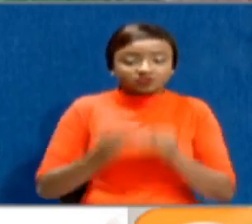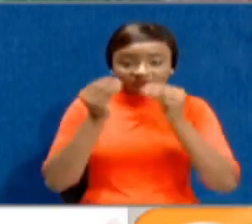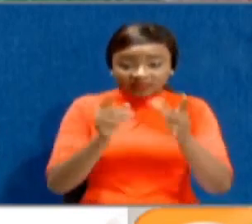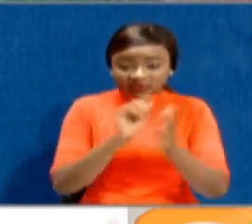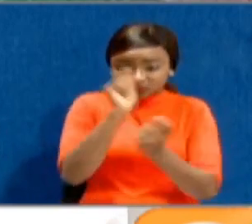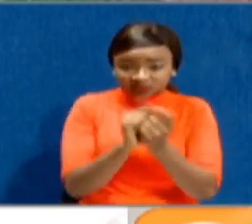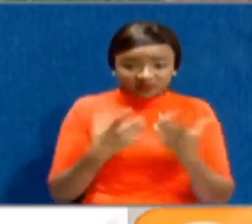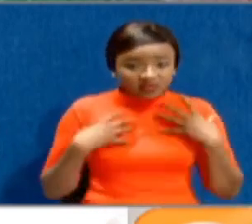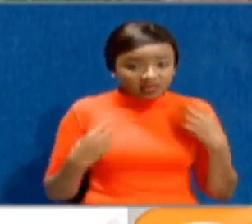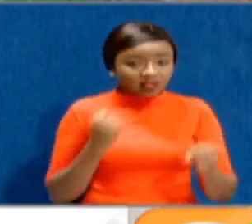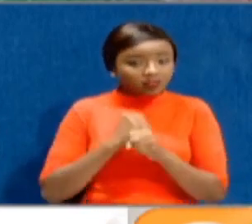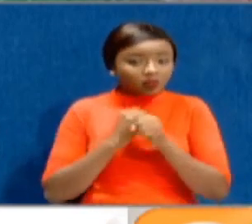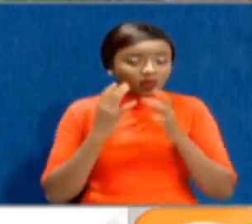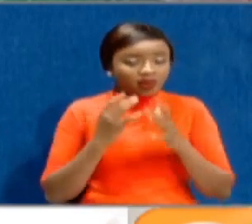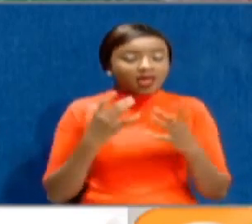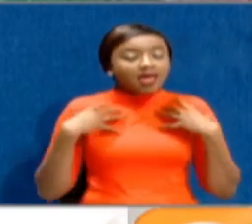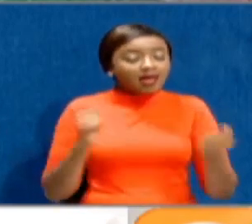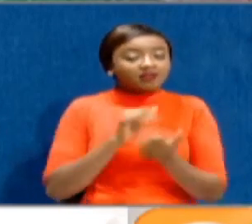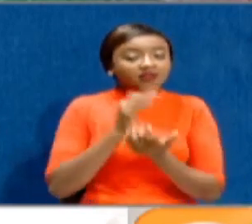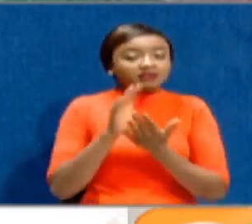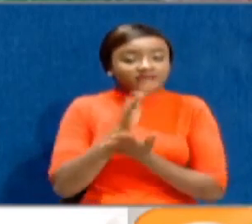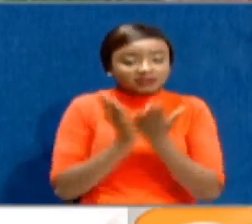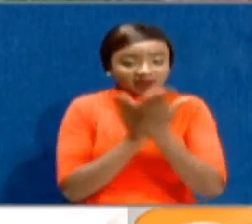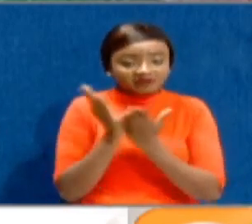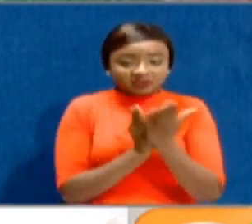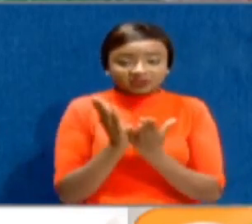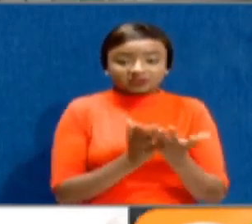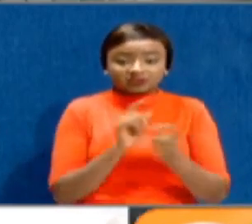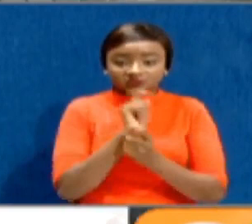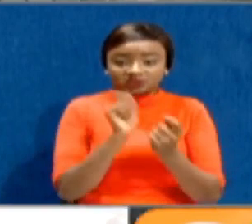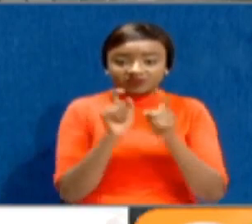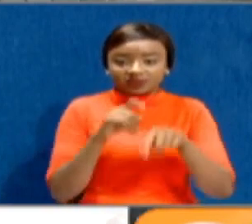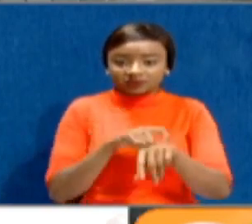afya wakati huu wa janga la corona. Ben Kirui ana maelezo zaidi.